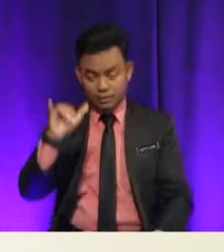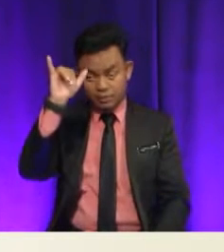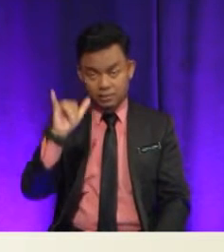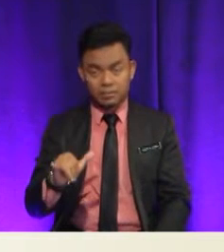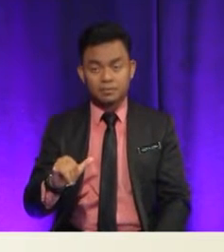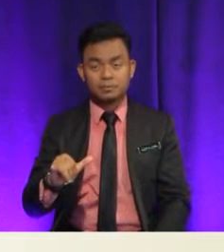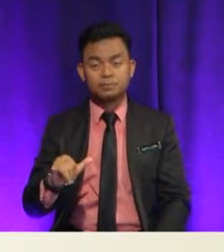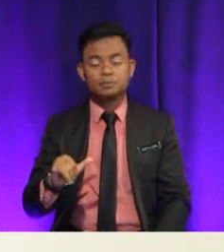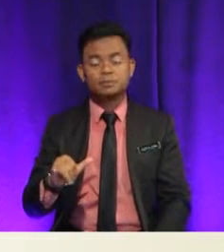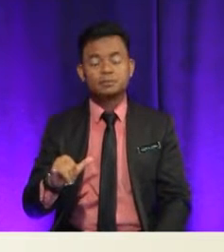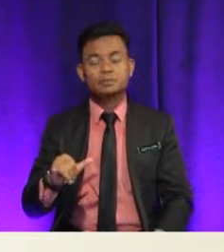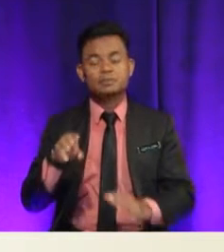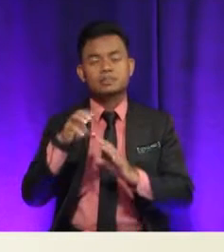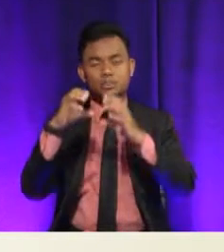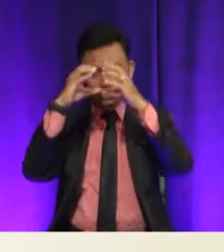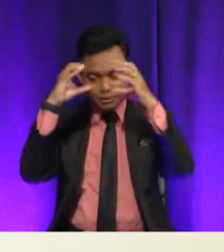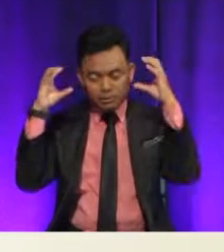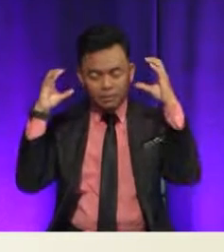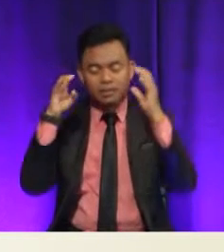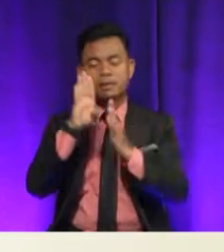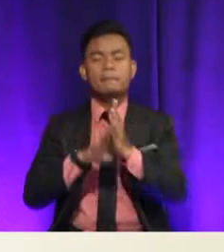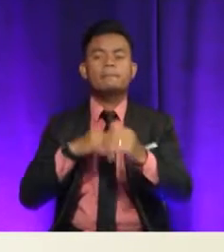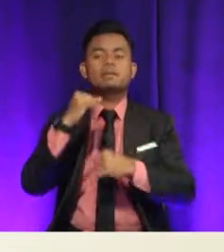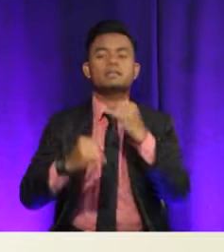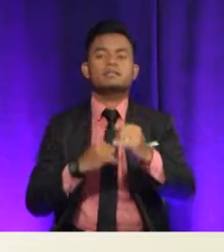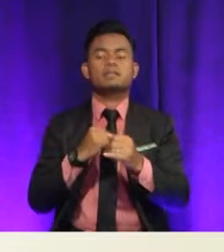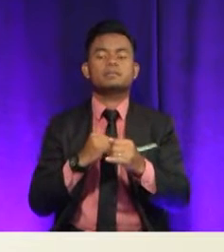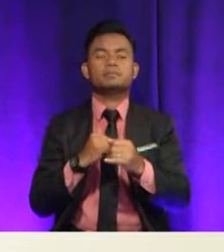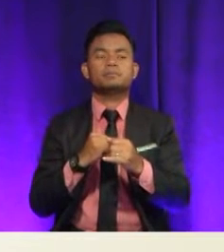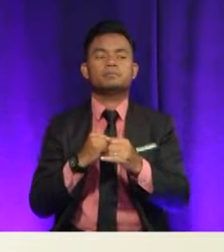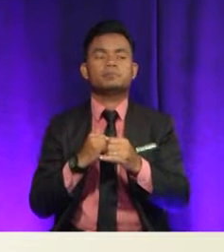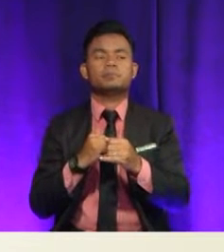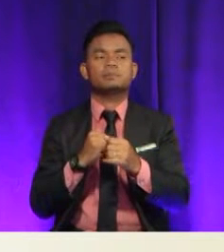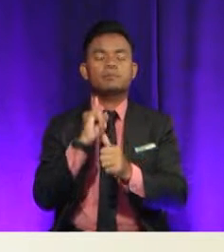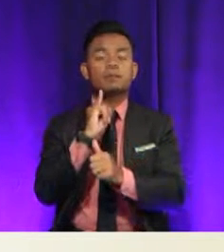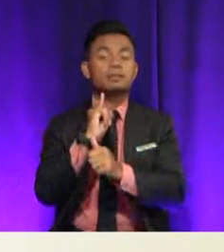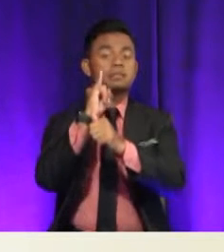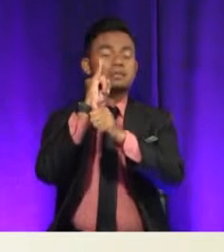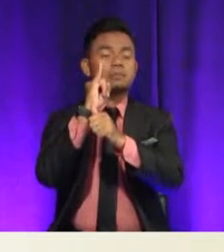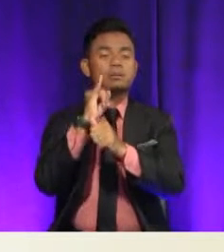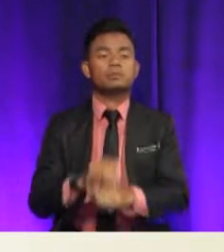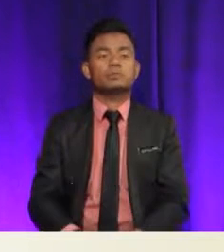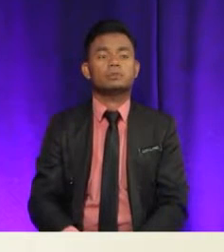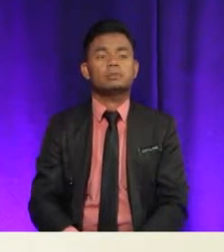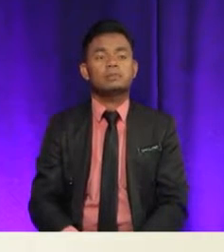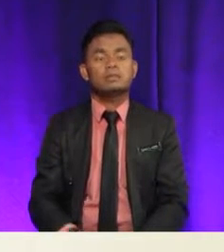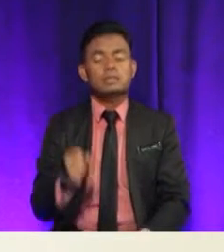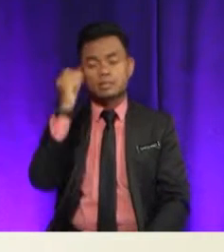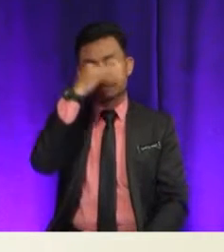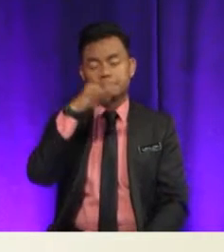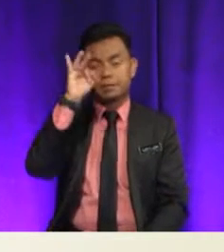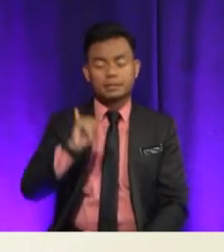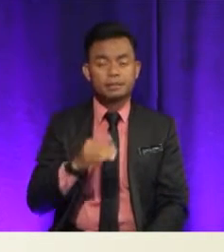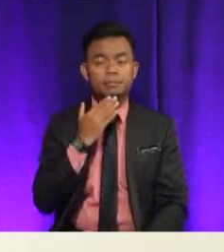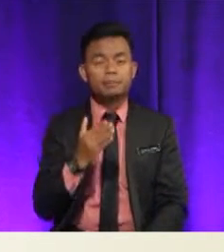berjaya watak yang istimewa sifat yang baik Ulung Aidil yang